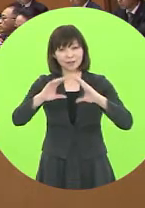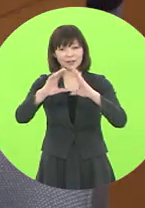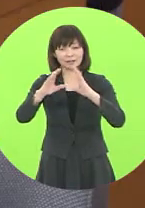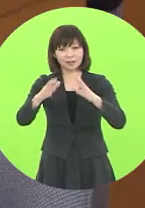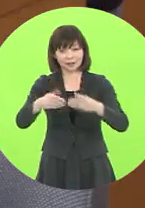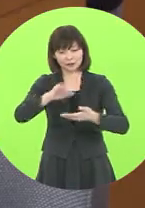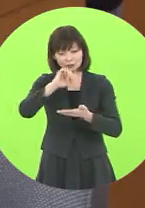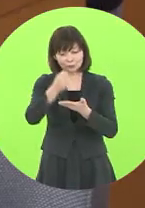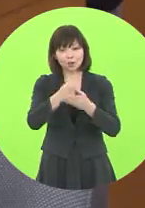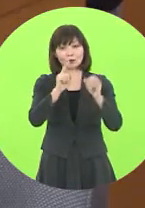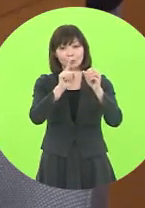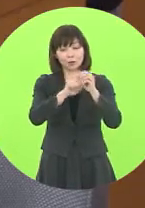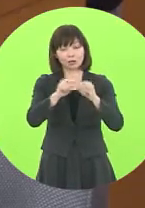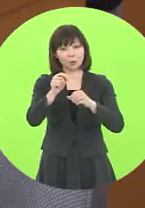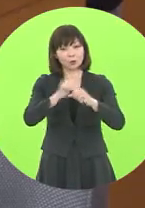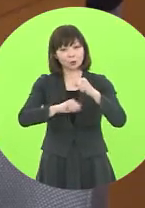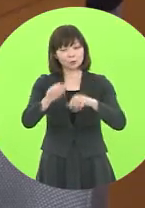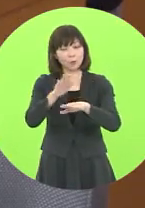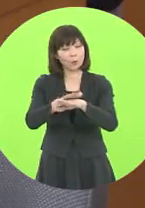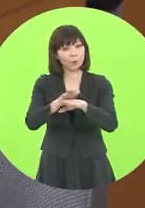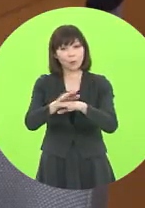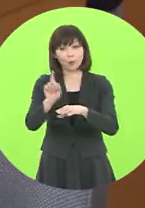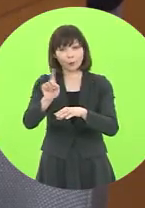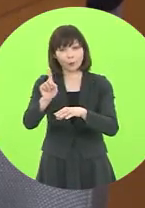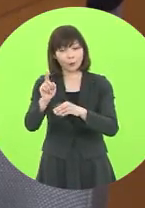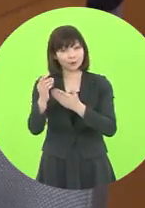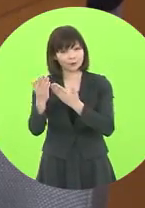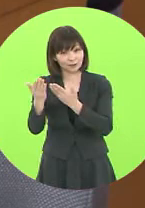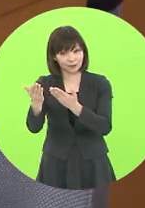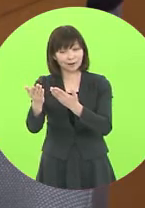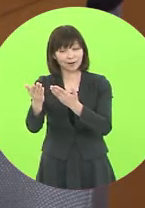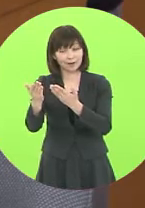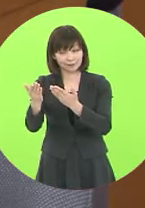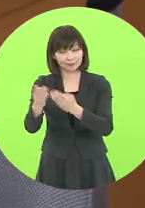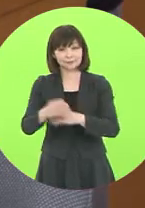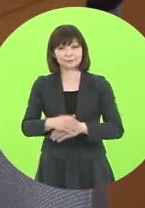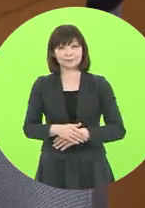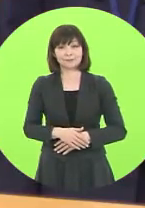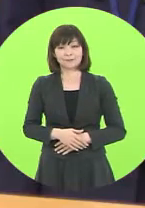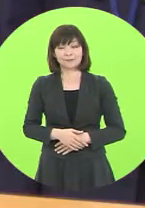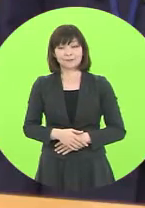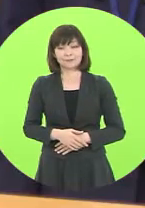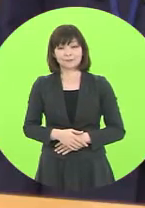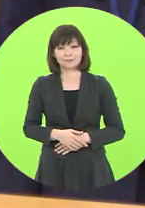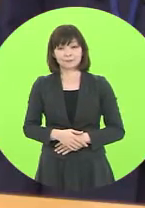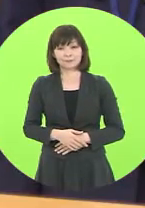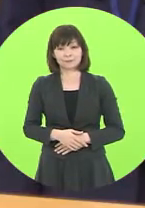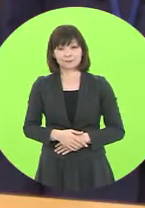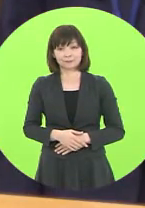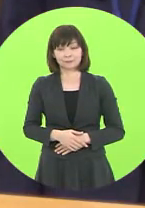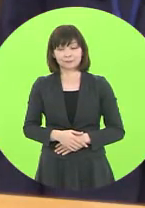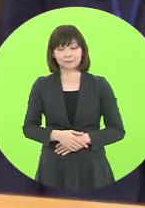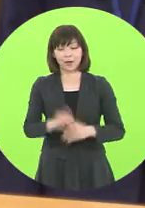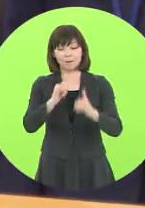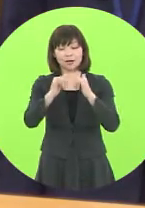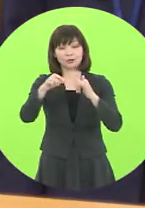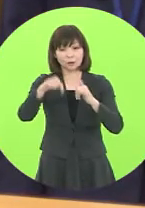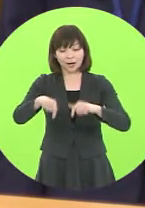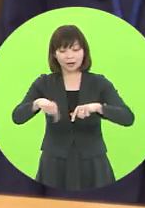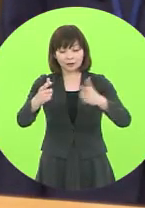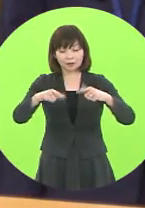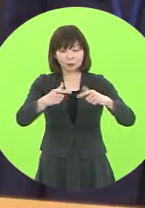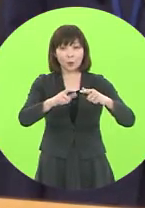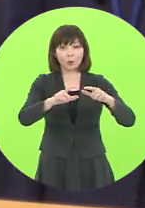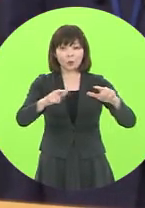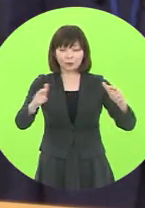てどのように取り組んでいこうとされているのでしょうか。お伺いいたします。 街の緑を増やすためのイベ